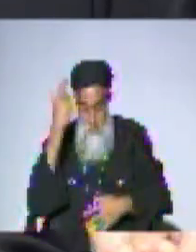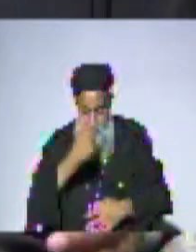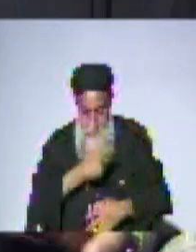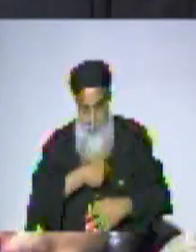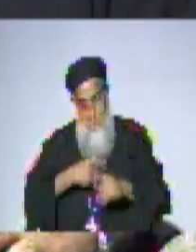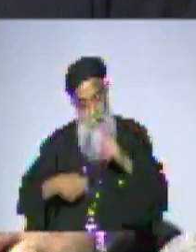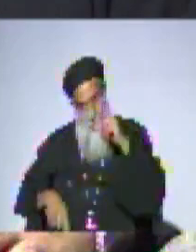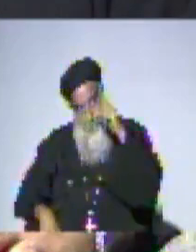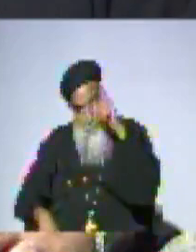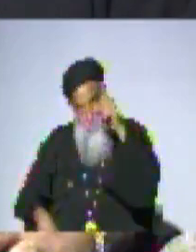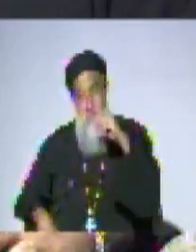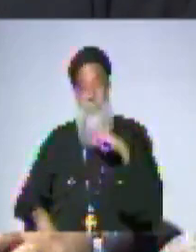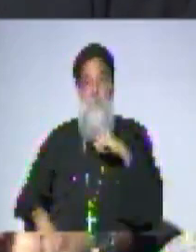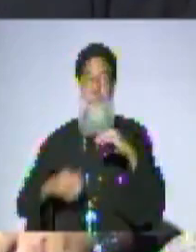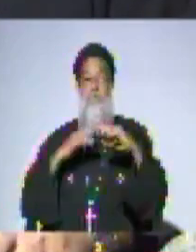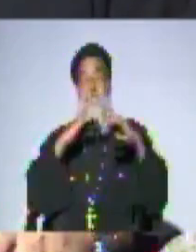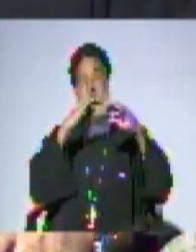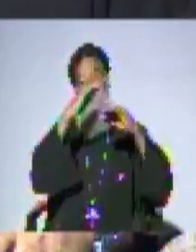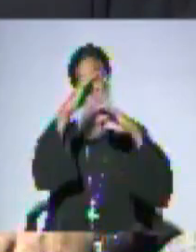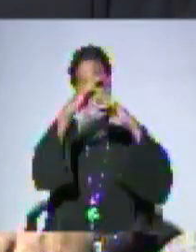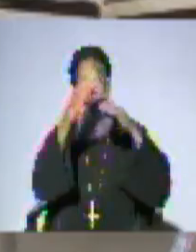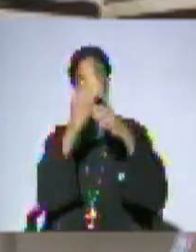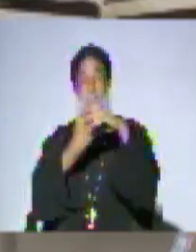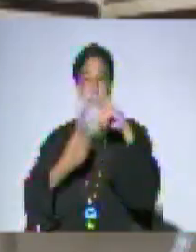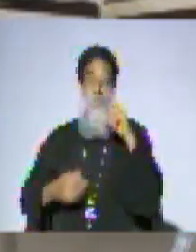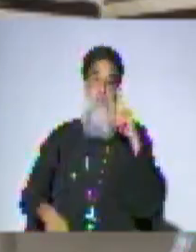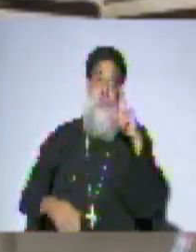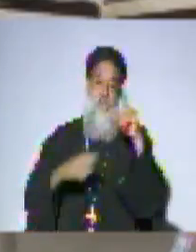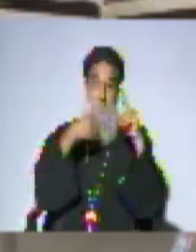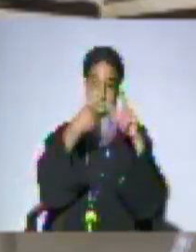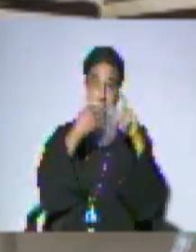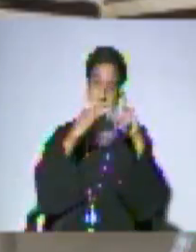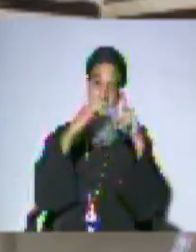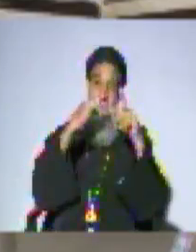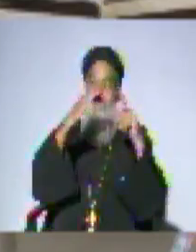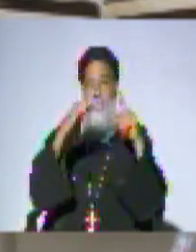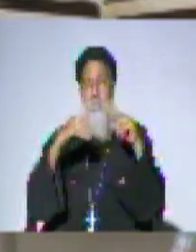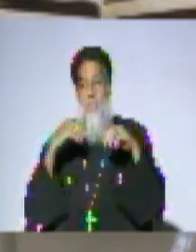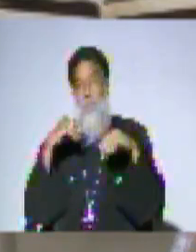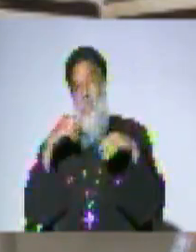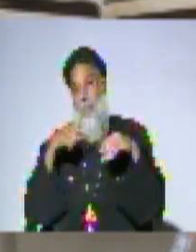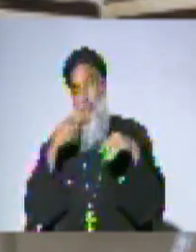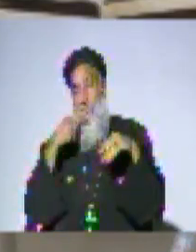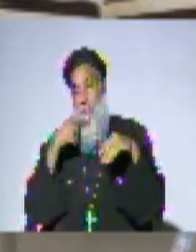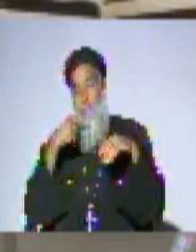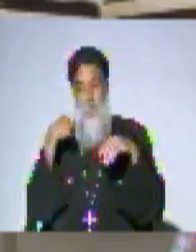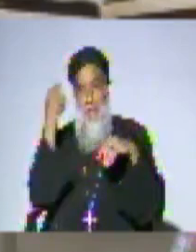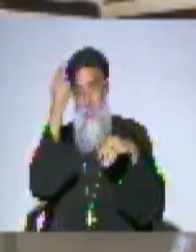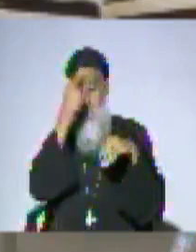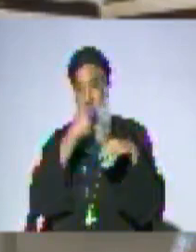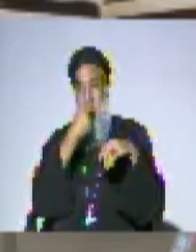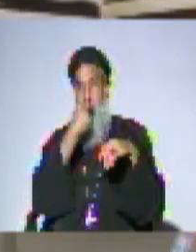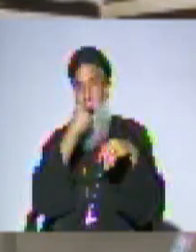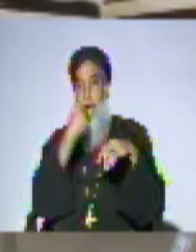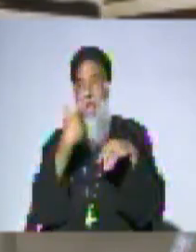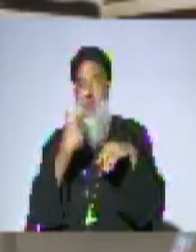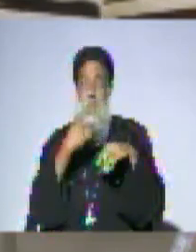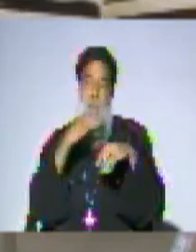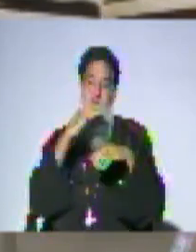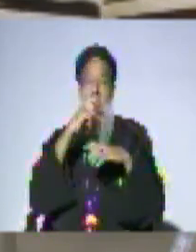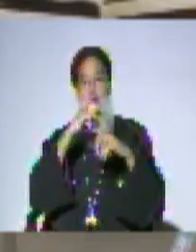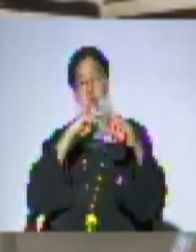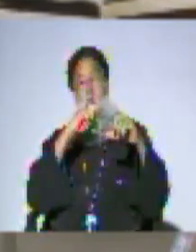لله. بالظبط، مادام تسبيح يبقى لله. لا، والكلمات نفسها تنطق بصفات الله الألوهية. يعني.